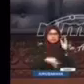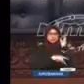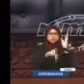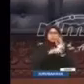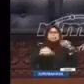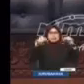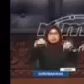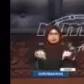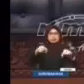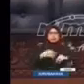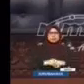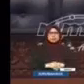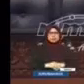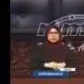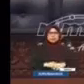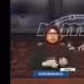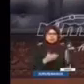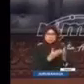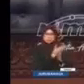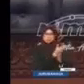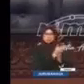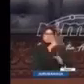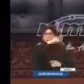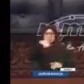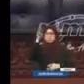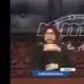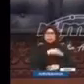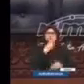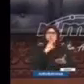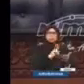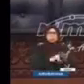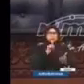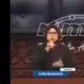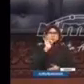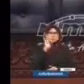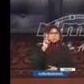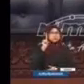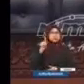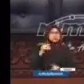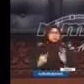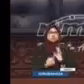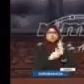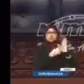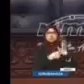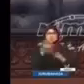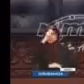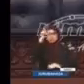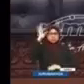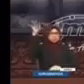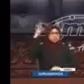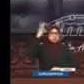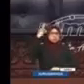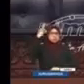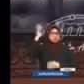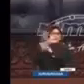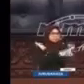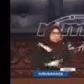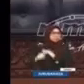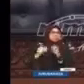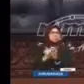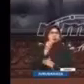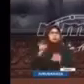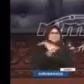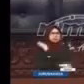hari ini bagaimana melalui pembatalan warta 1971 ini terbukti kerajaan persekutuan telah mencuri